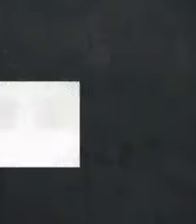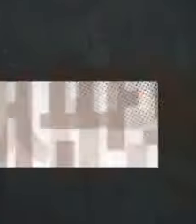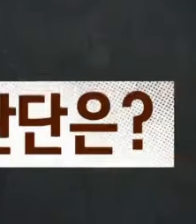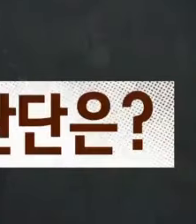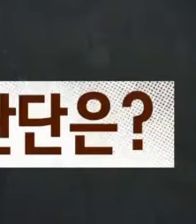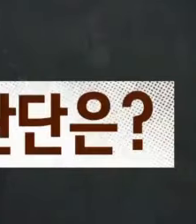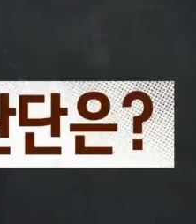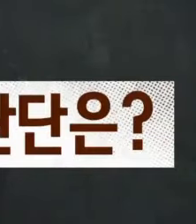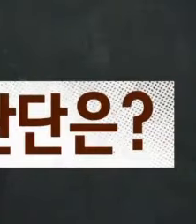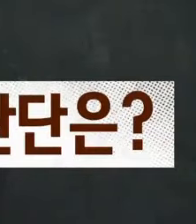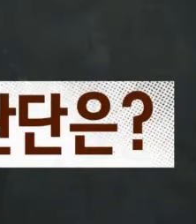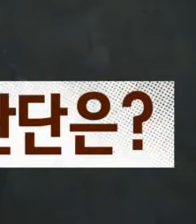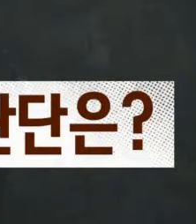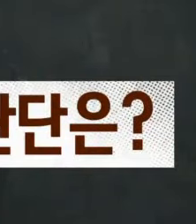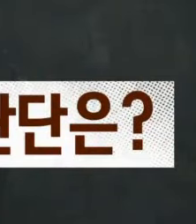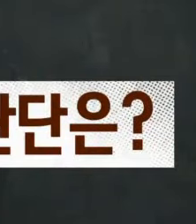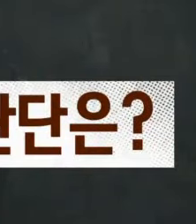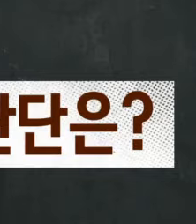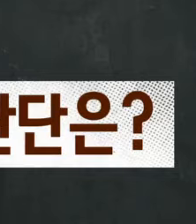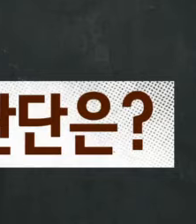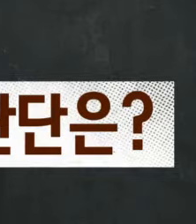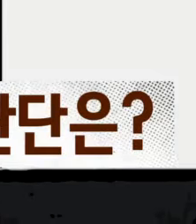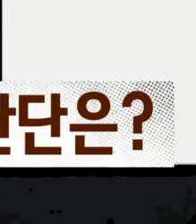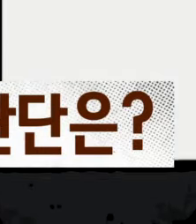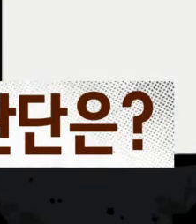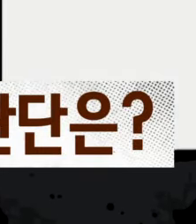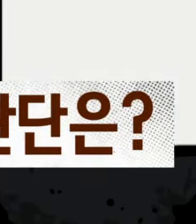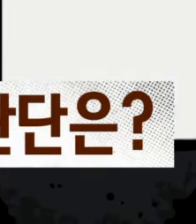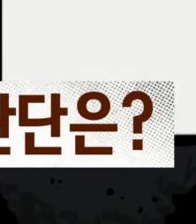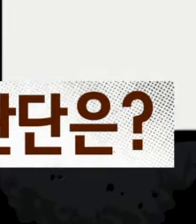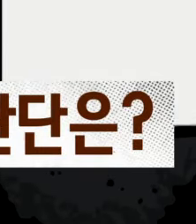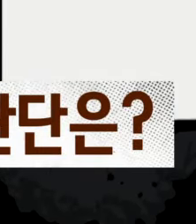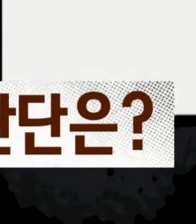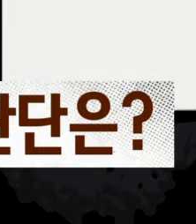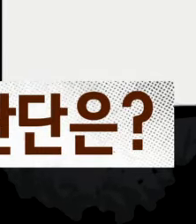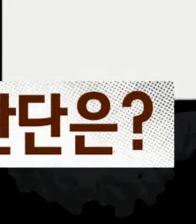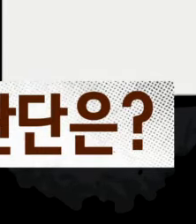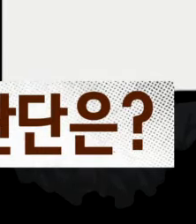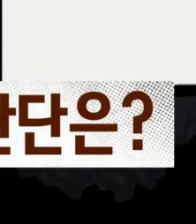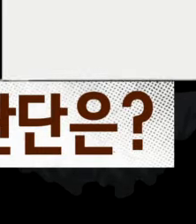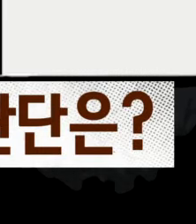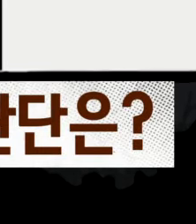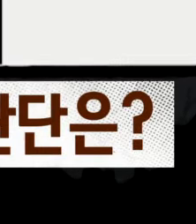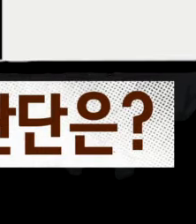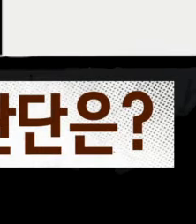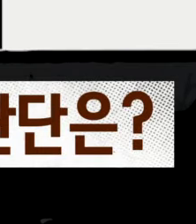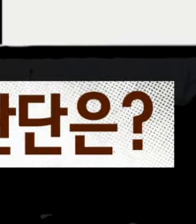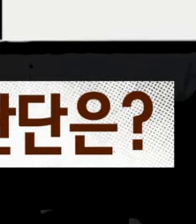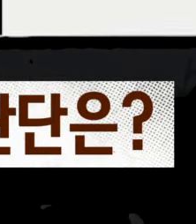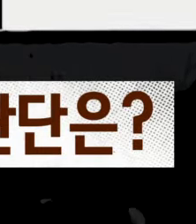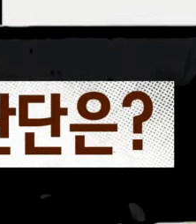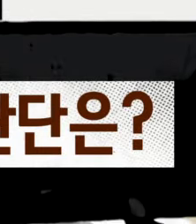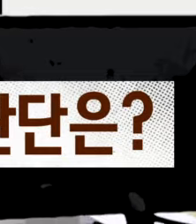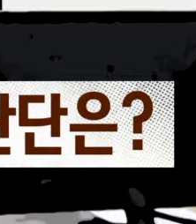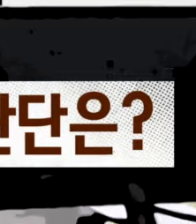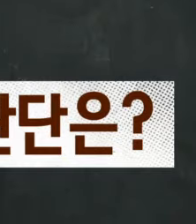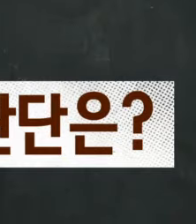성기 확대 수술을 받다가 절단되는 손상을 입고 장애를 갖게 된 남성이 의사를 상대로 손해배상 청구 소송을